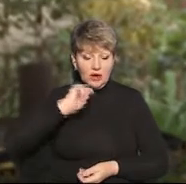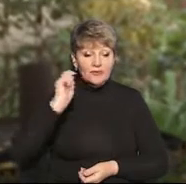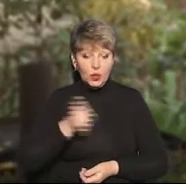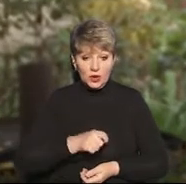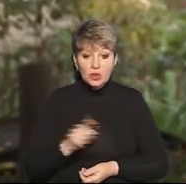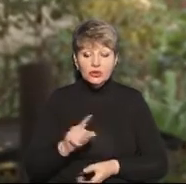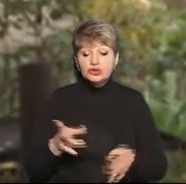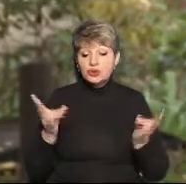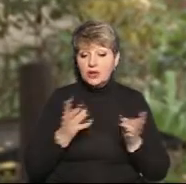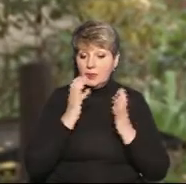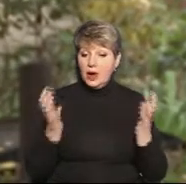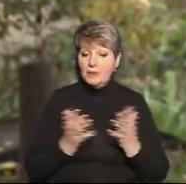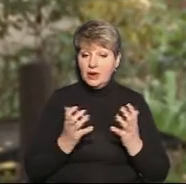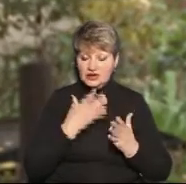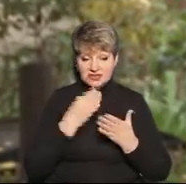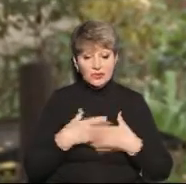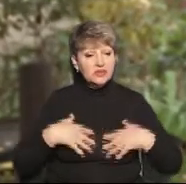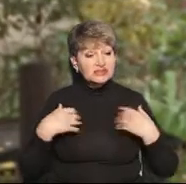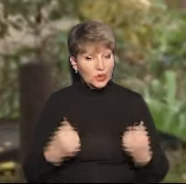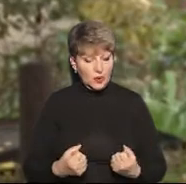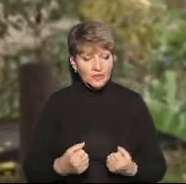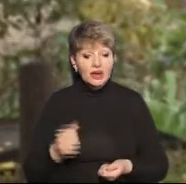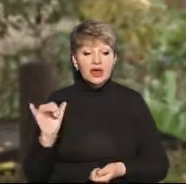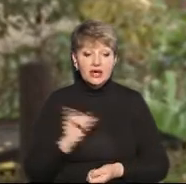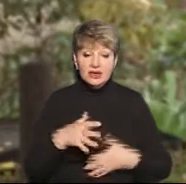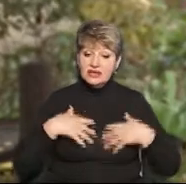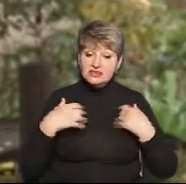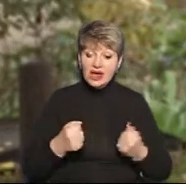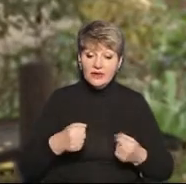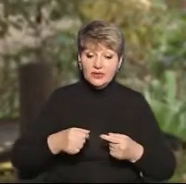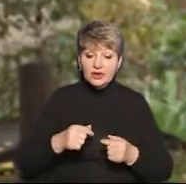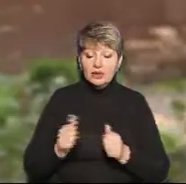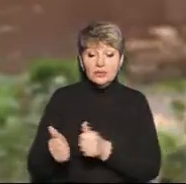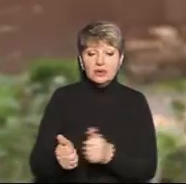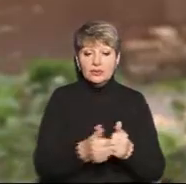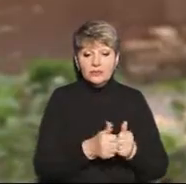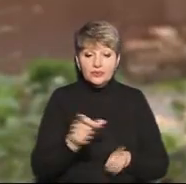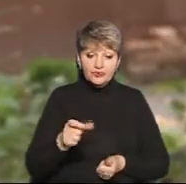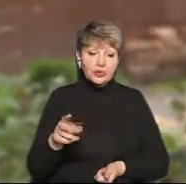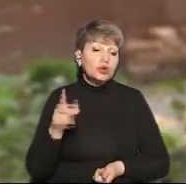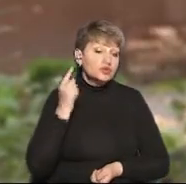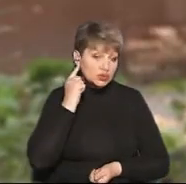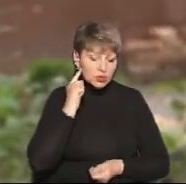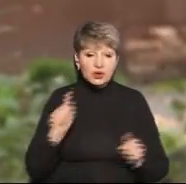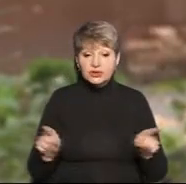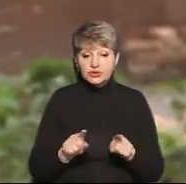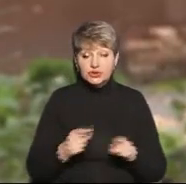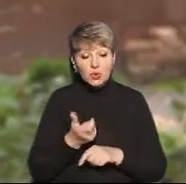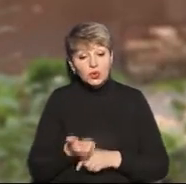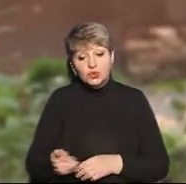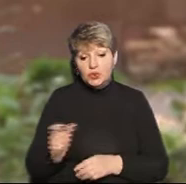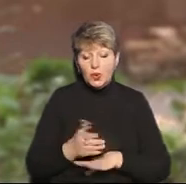Україні, що треба берегти своє здоров'я і здоров'я навколишніх людей. Чула, що